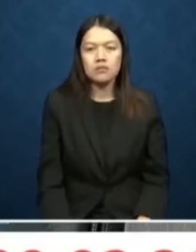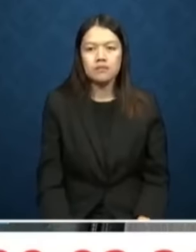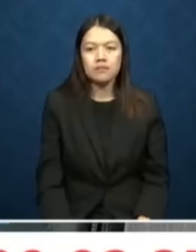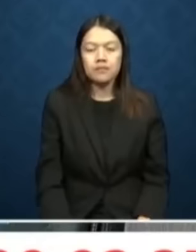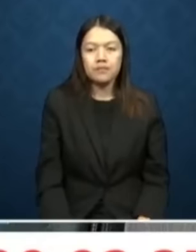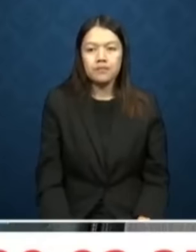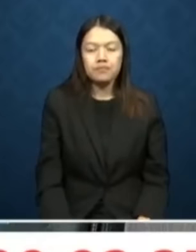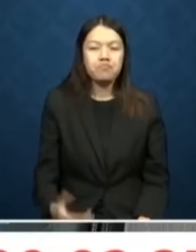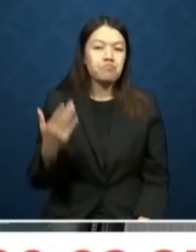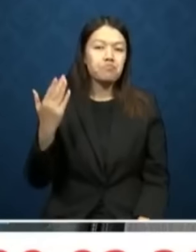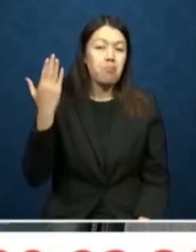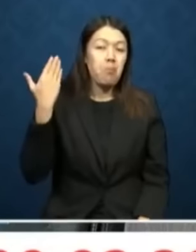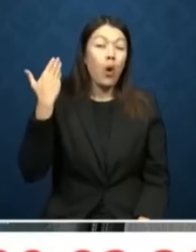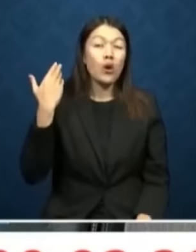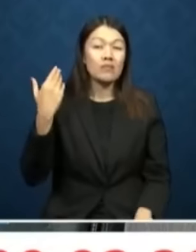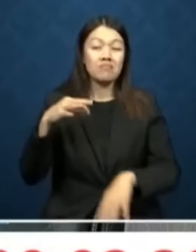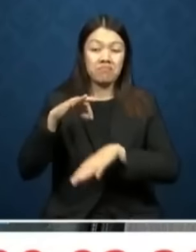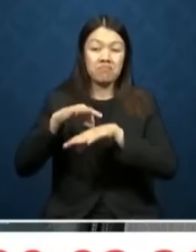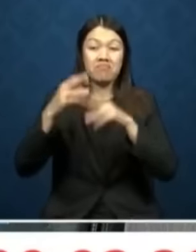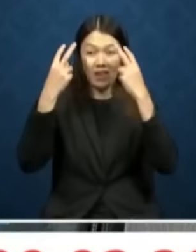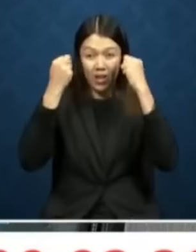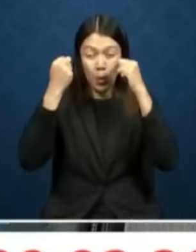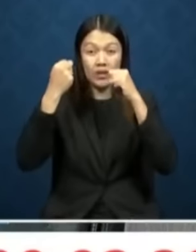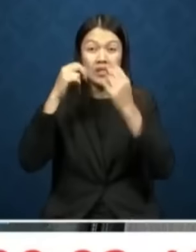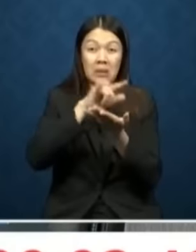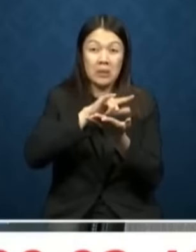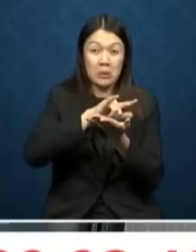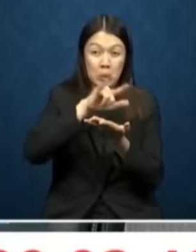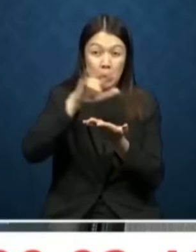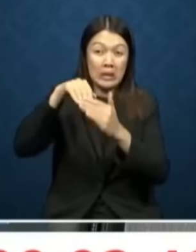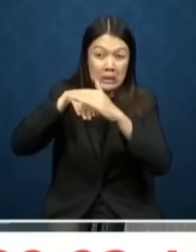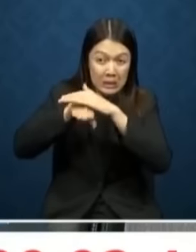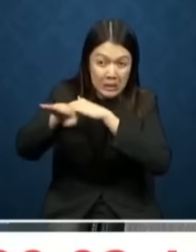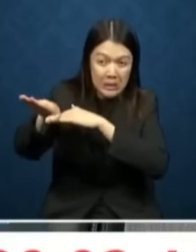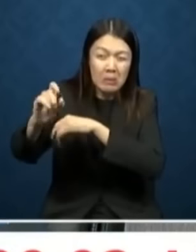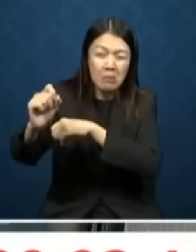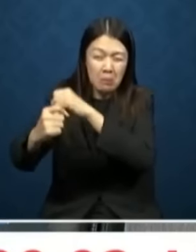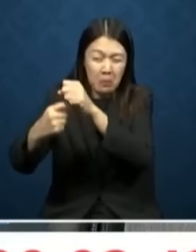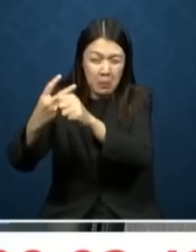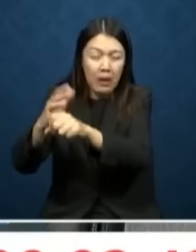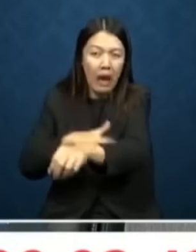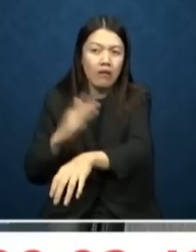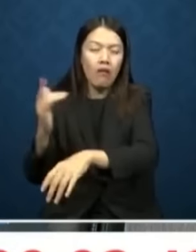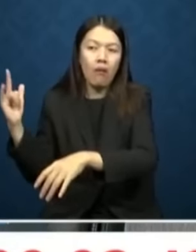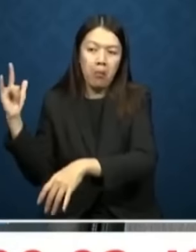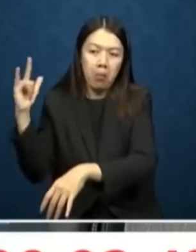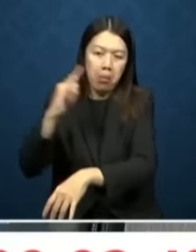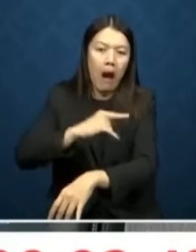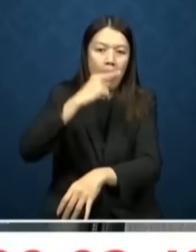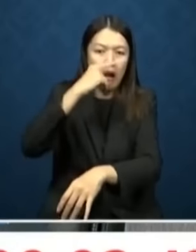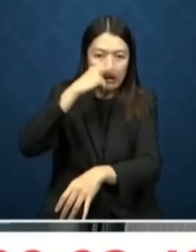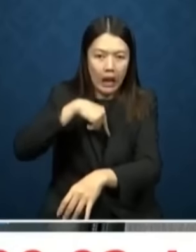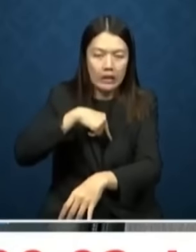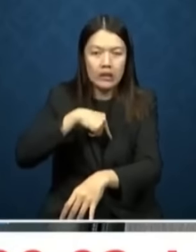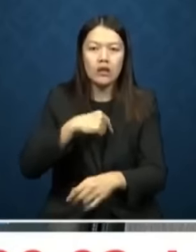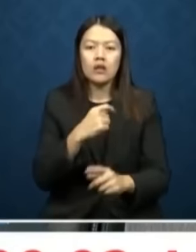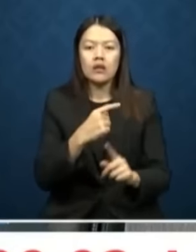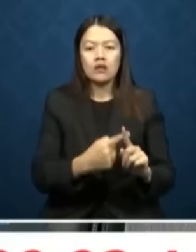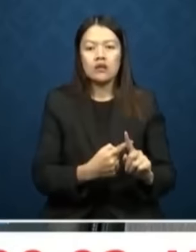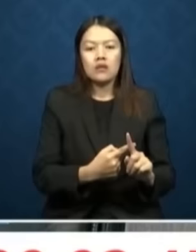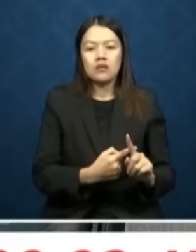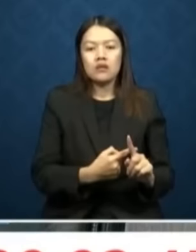ตนายกรัฐมนตรีที่ท่านหลบหนีคดีที่ถึงที่สุดไปต่างประเทศหลายปีแล้วได้กลับเข้ามารับโทษเมื่อวันที่22สิงหา